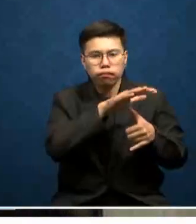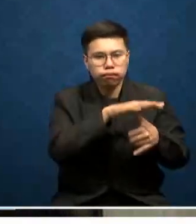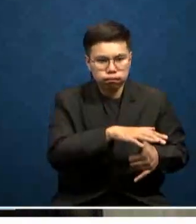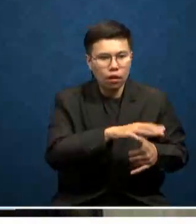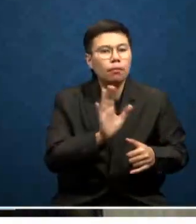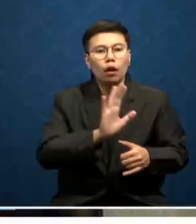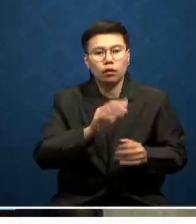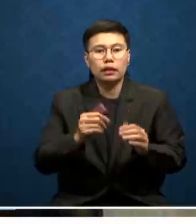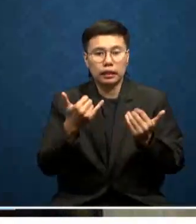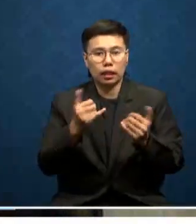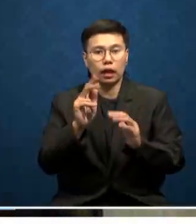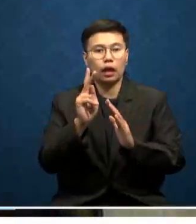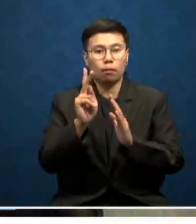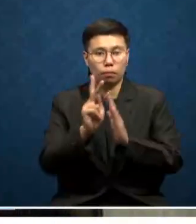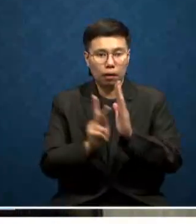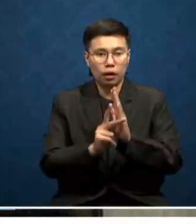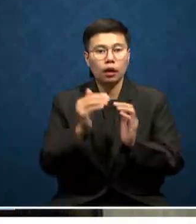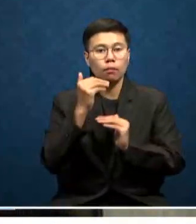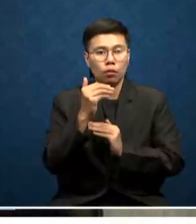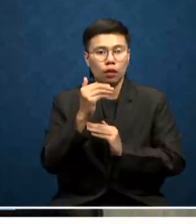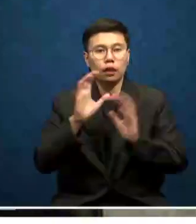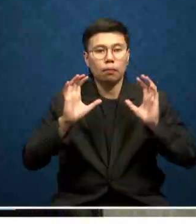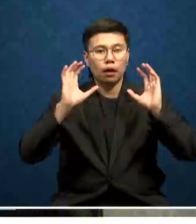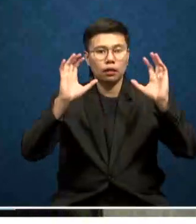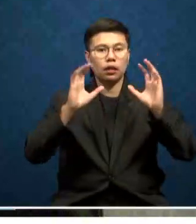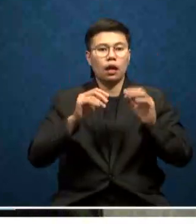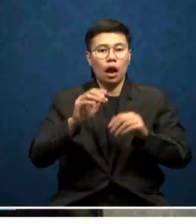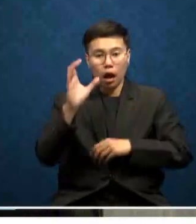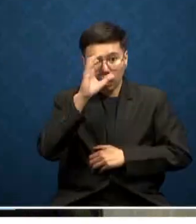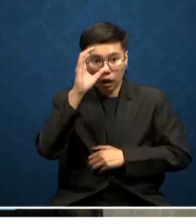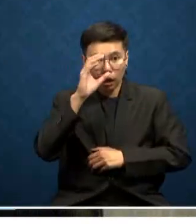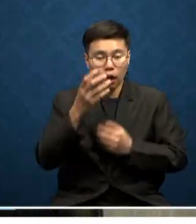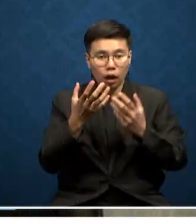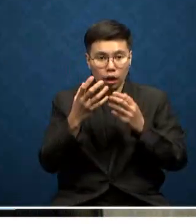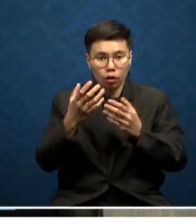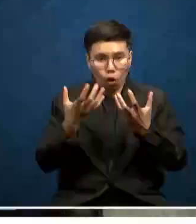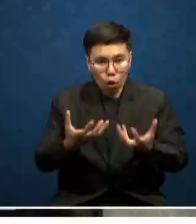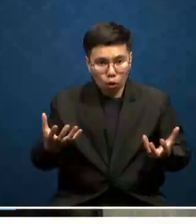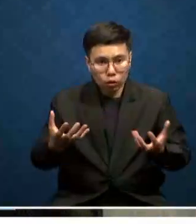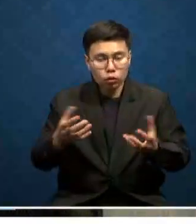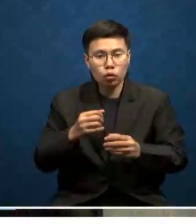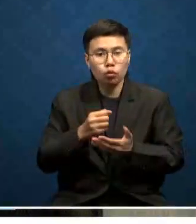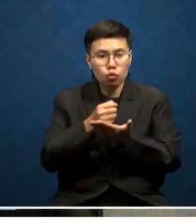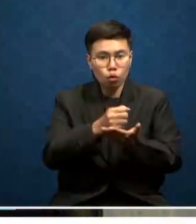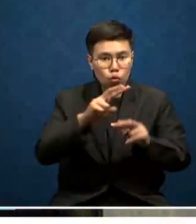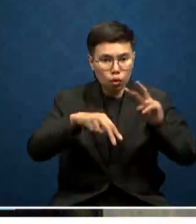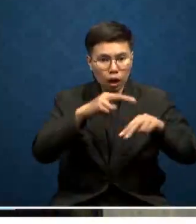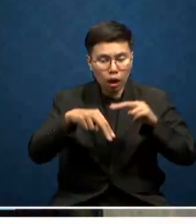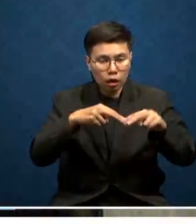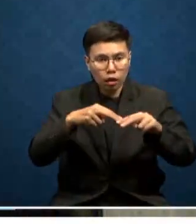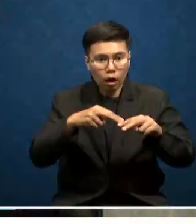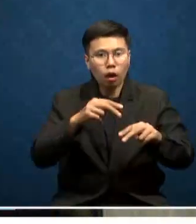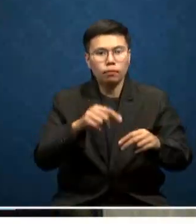ายจึงกำหนดให้ทางรัฐเนี่ยได้ดำเนินการจัดหาอุปกรณ์ในการที่จะดูแลผู้ถูกควบคุ